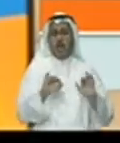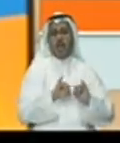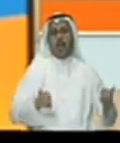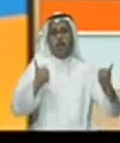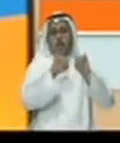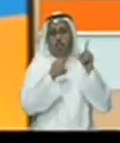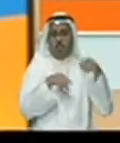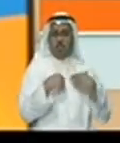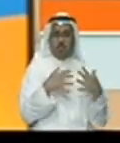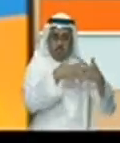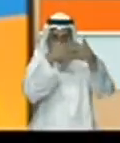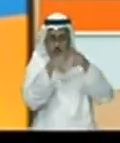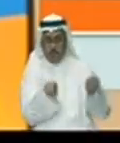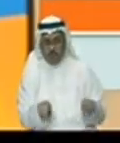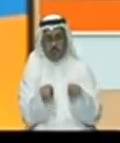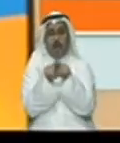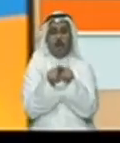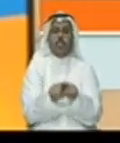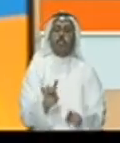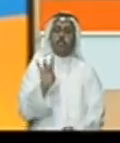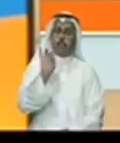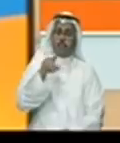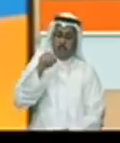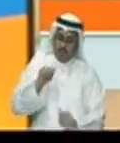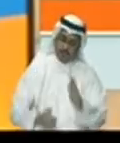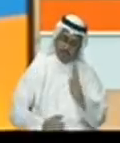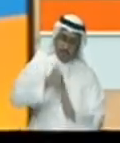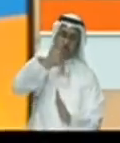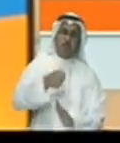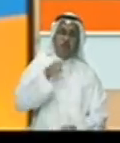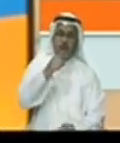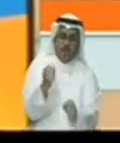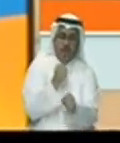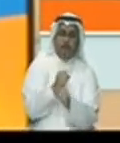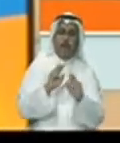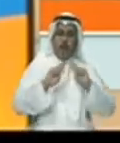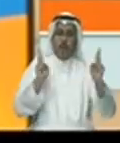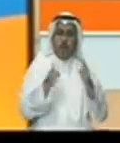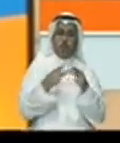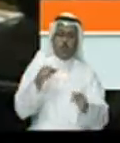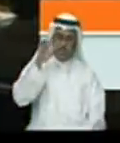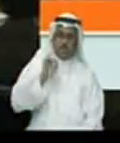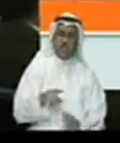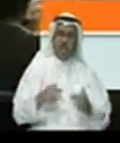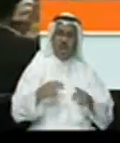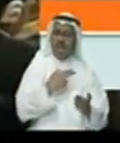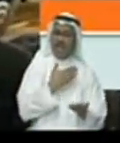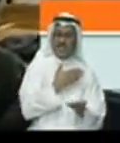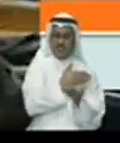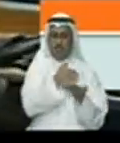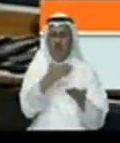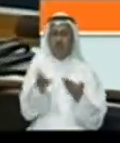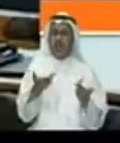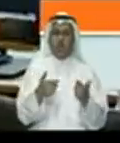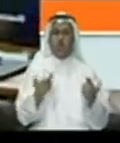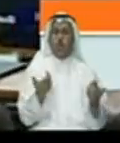المنظمة العريقة، وبإذن الله تثمر هذه الجهود نحو محاربة الفقر.